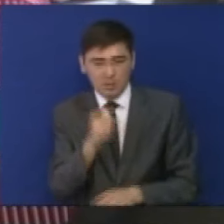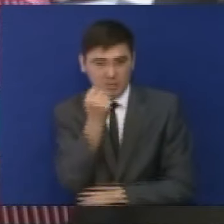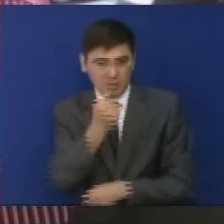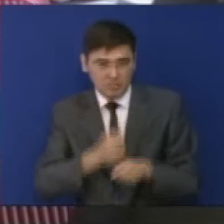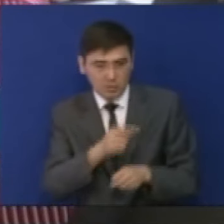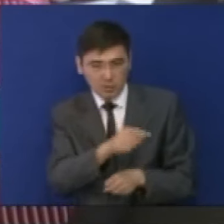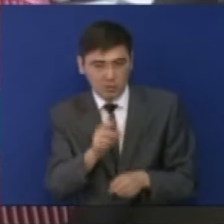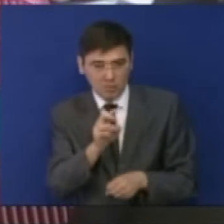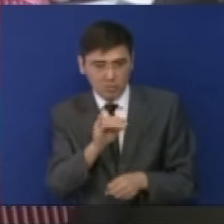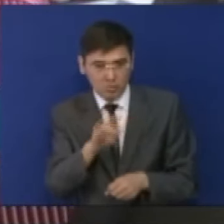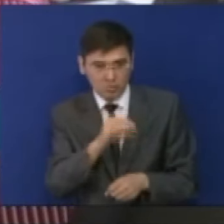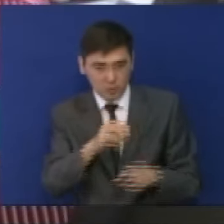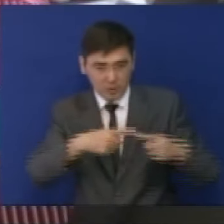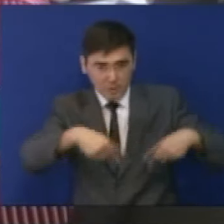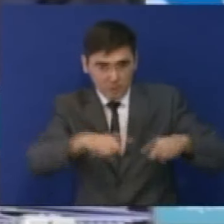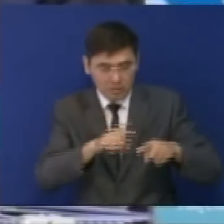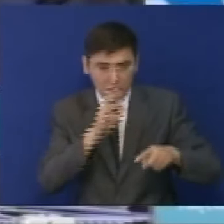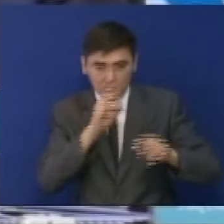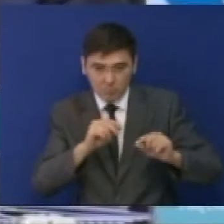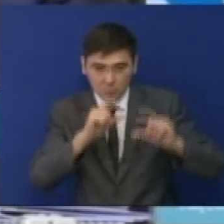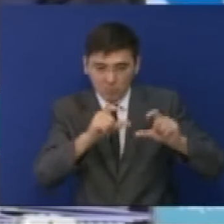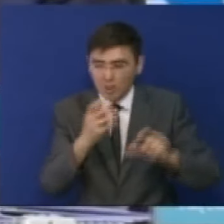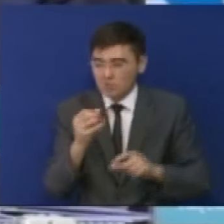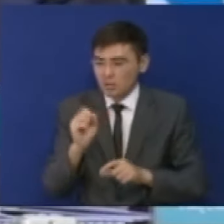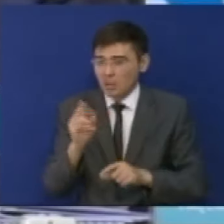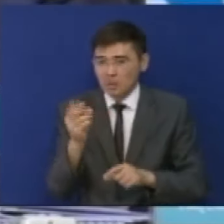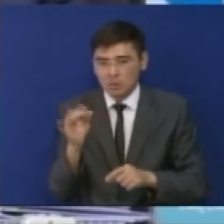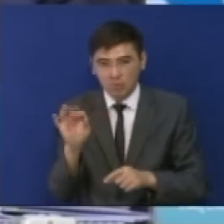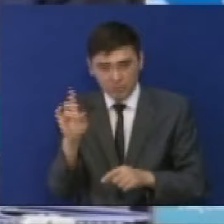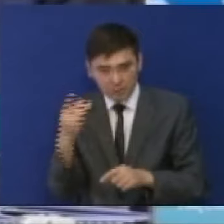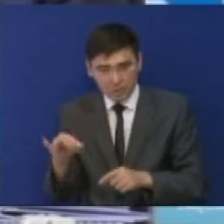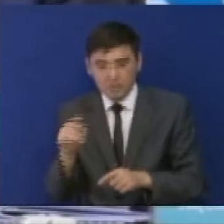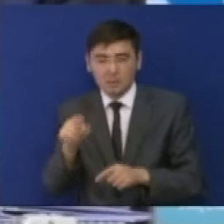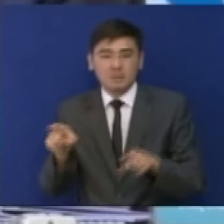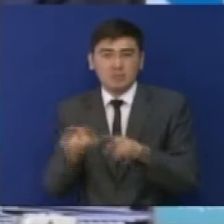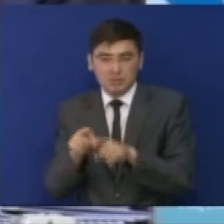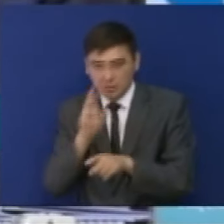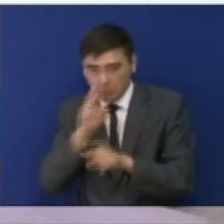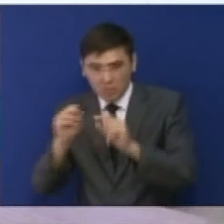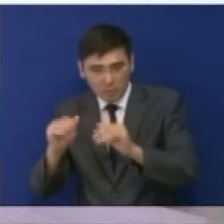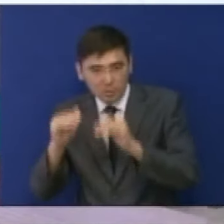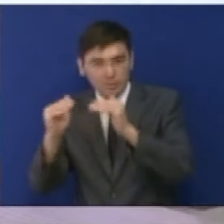бюджетных организаций, но и акционерных обществ, а также уменьшение процентных ставок по кредитам. Депутаты